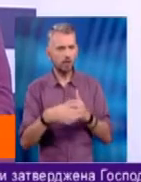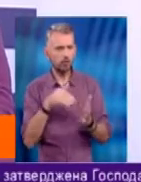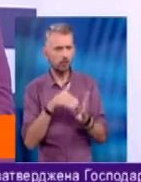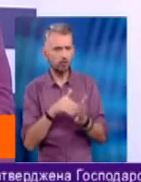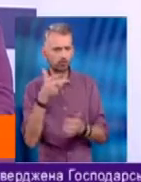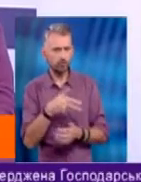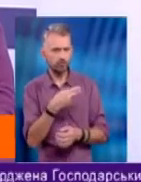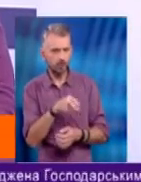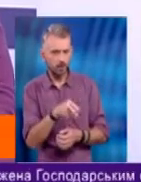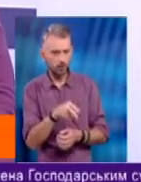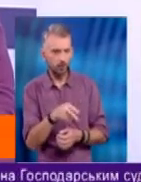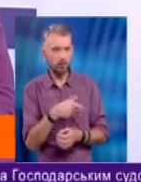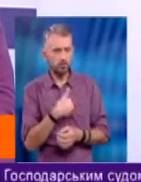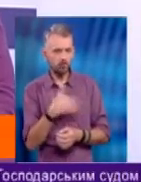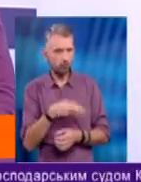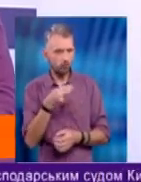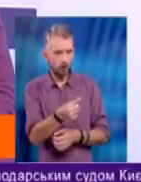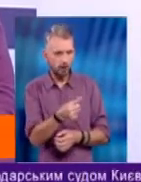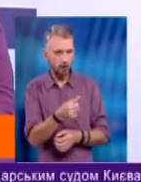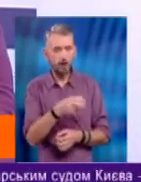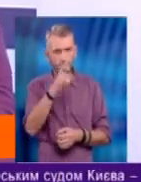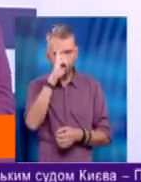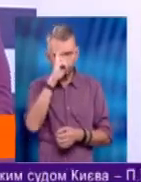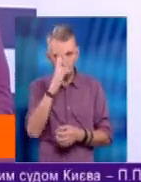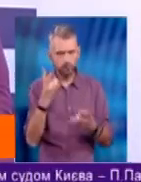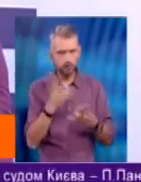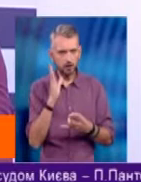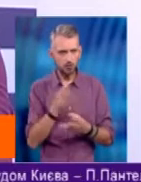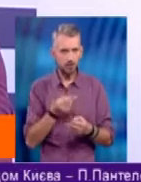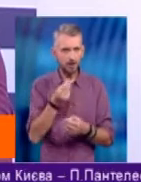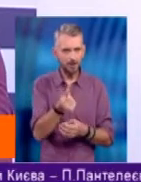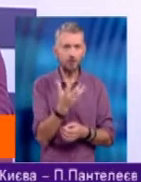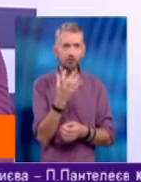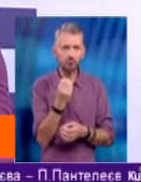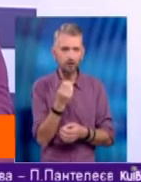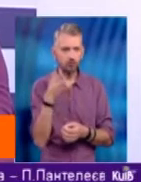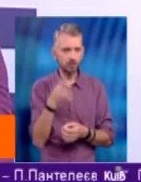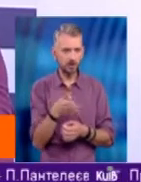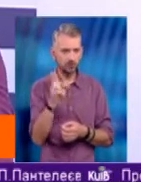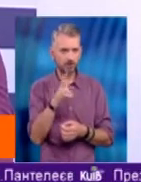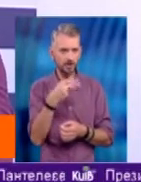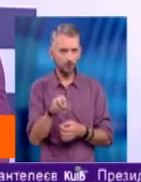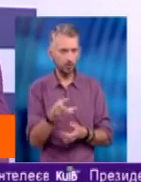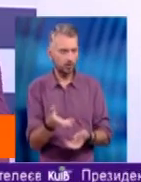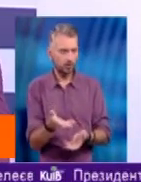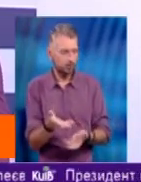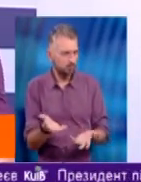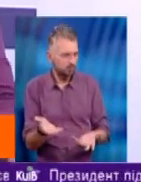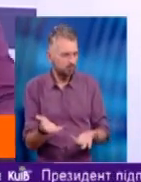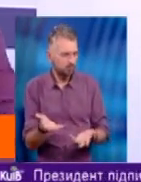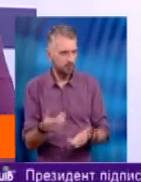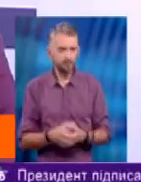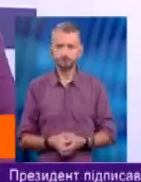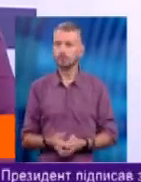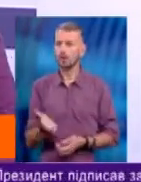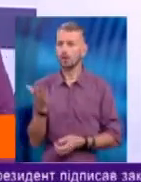тисячі євро, ми вже його купили. І в державу нам зараз треба буде заплатити ще 4 тисячі євро. Ну, ми давайте запитуємо... зараз,